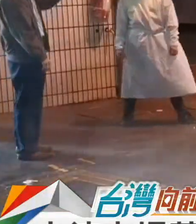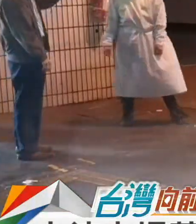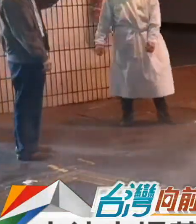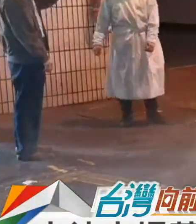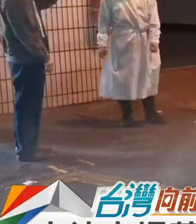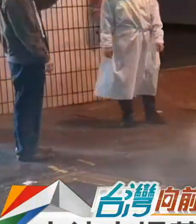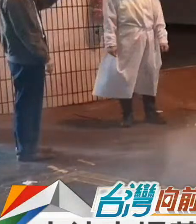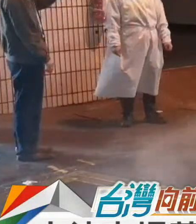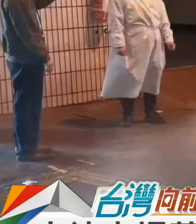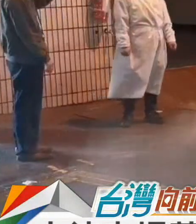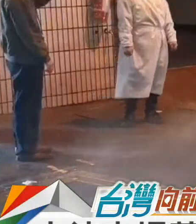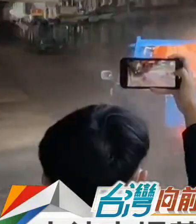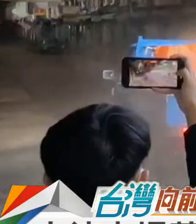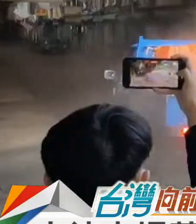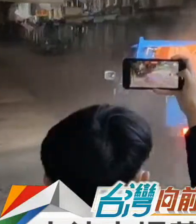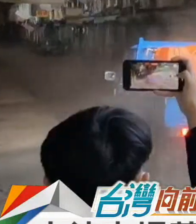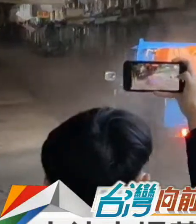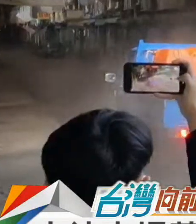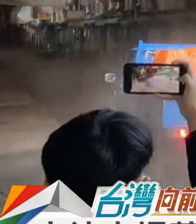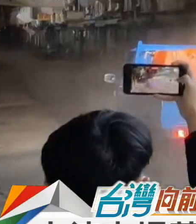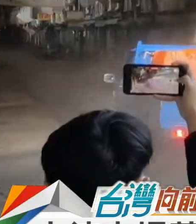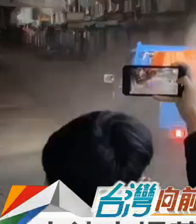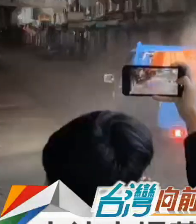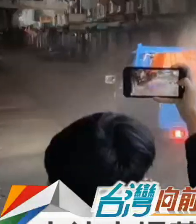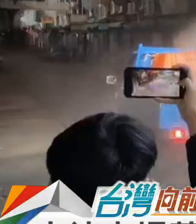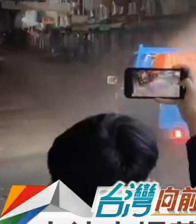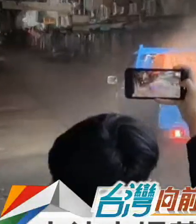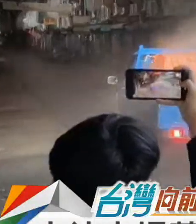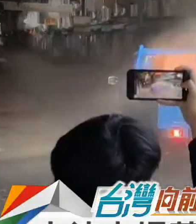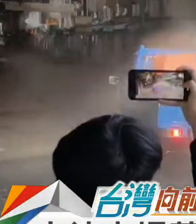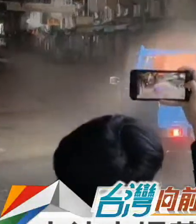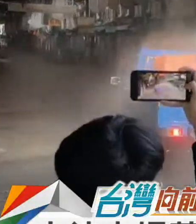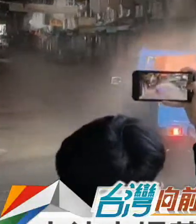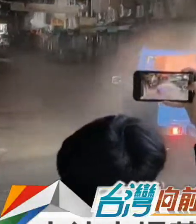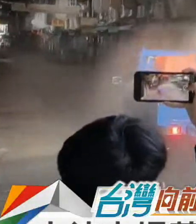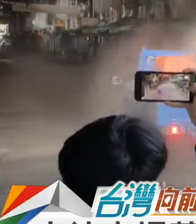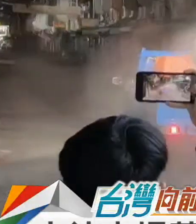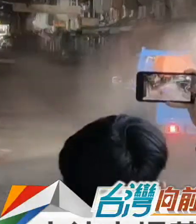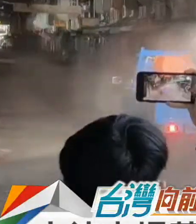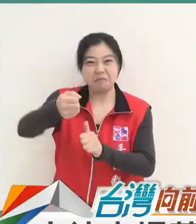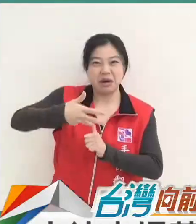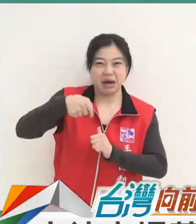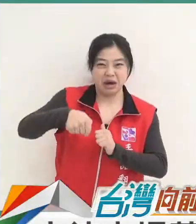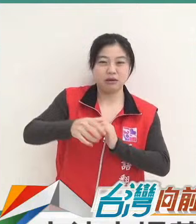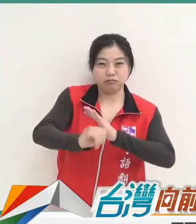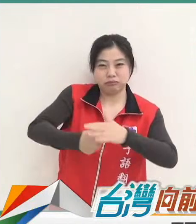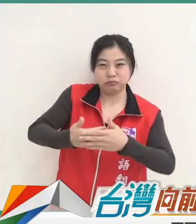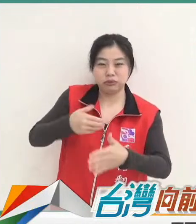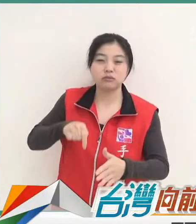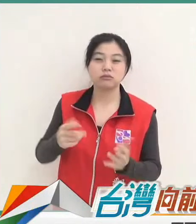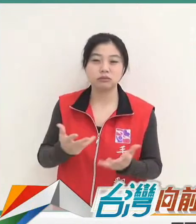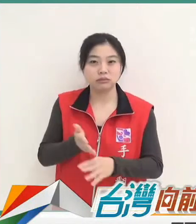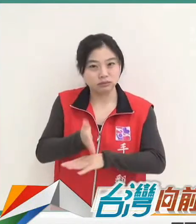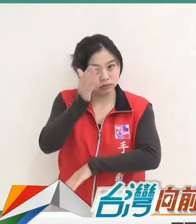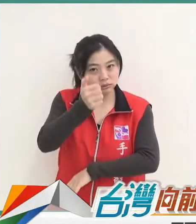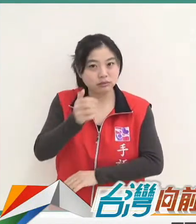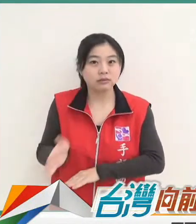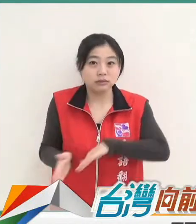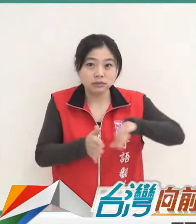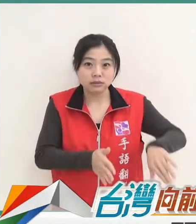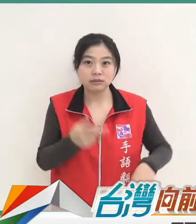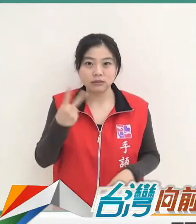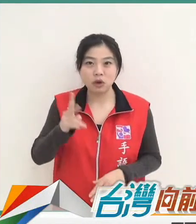列，希望找出潜在病例。但郑文灿认为，桃园疫情基本上还在掌握中。 现在有很多的确诊个案